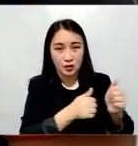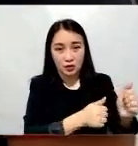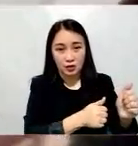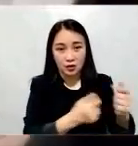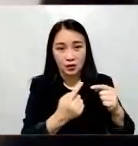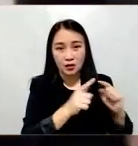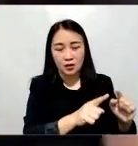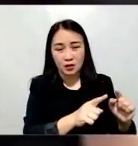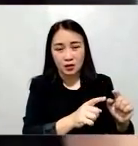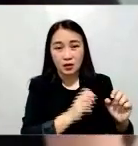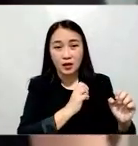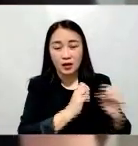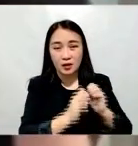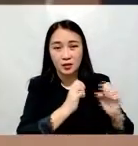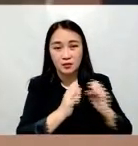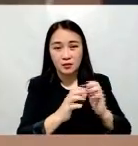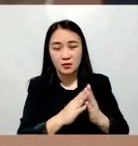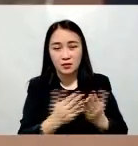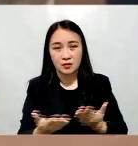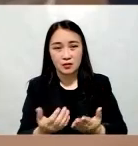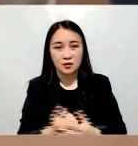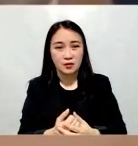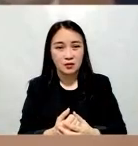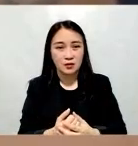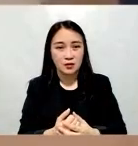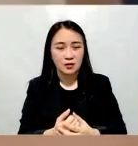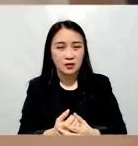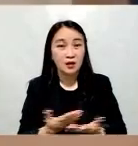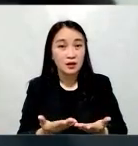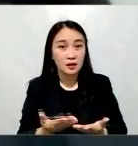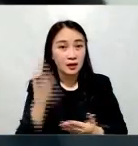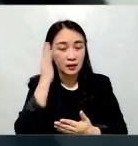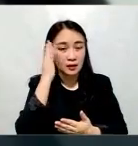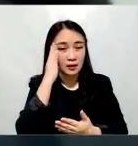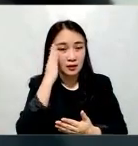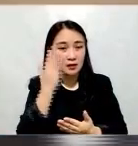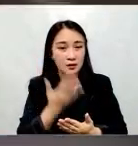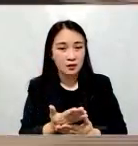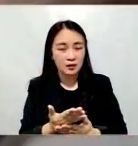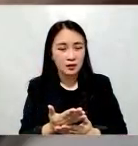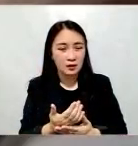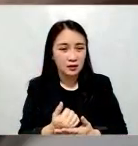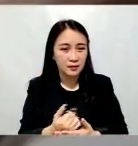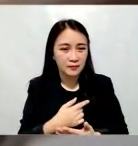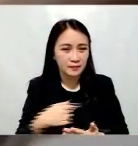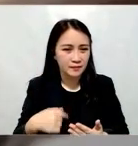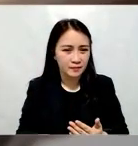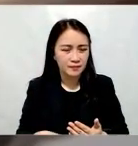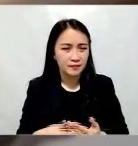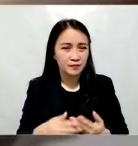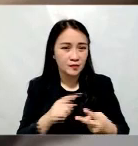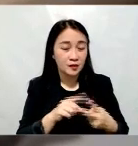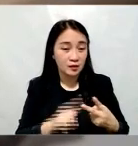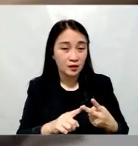expressway. Nasa kustudiya na ng mga pulis ang mga suspect na kinilalang sila si Jin Long at Seng Likun. Nakuha mula sa kanila